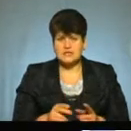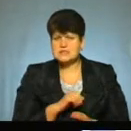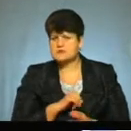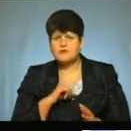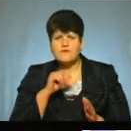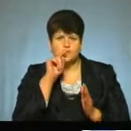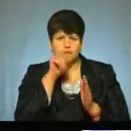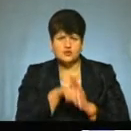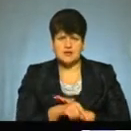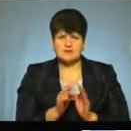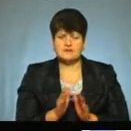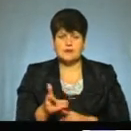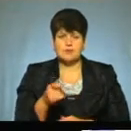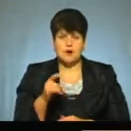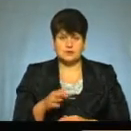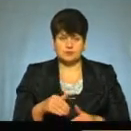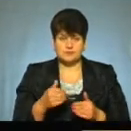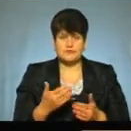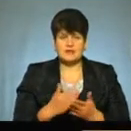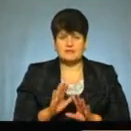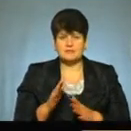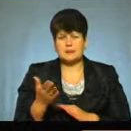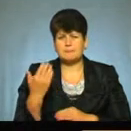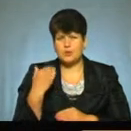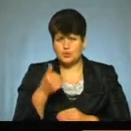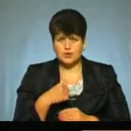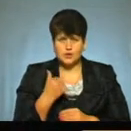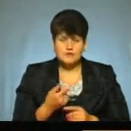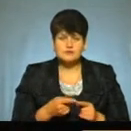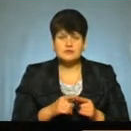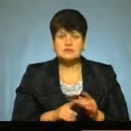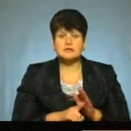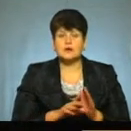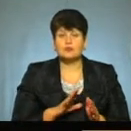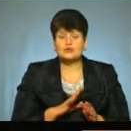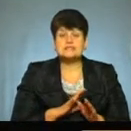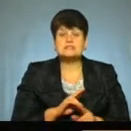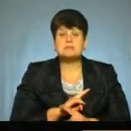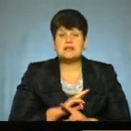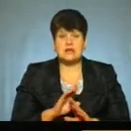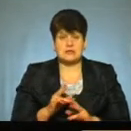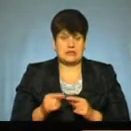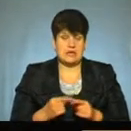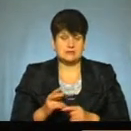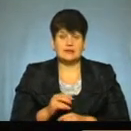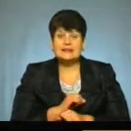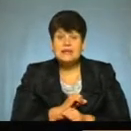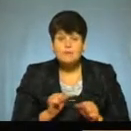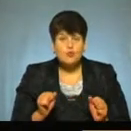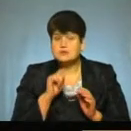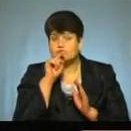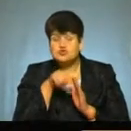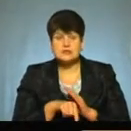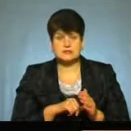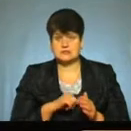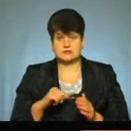систему газопостачання. І є випадки минулих років, коли це призводило до смертельних наслідків. Не можна втручатися